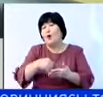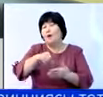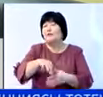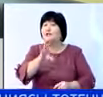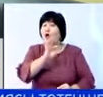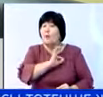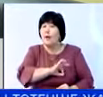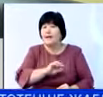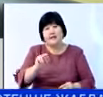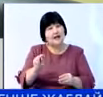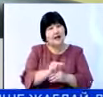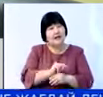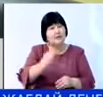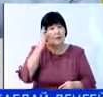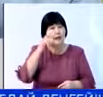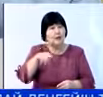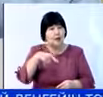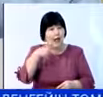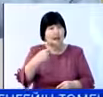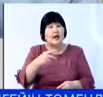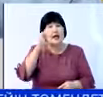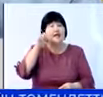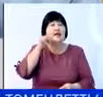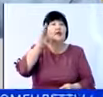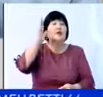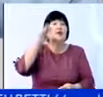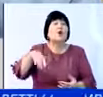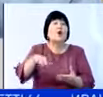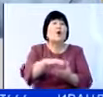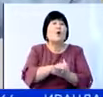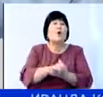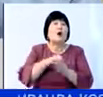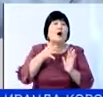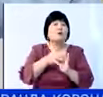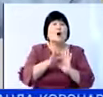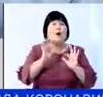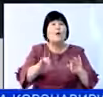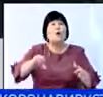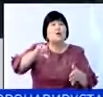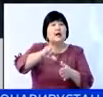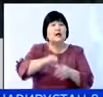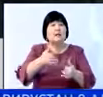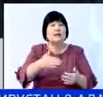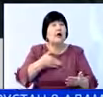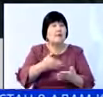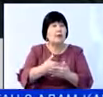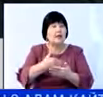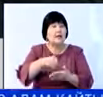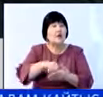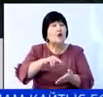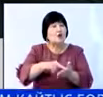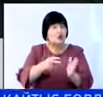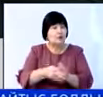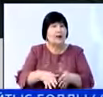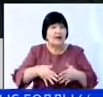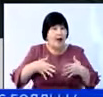пайдасы, тәрбиелік мәні туралы айтылды. Ел ертеңі үшін қоғам даму жолында ортақ мүддеге біріккен белсенділердің жоспары